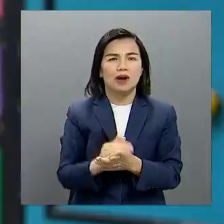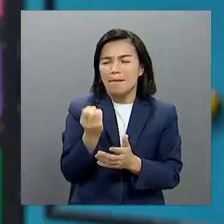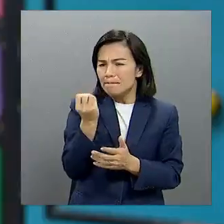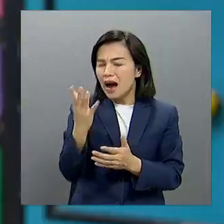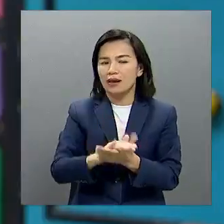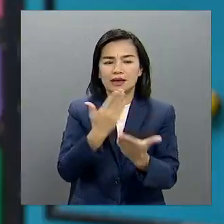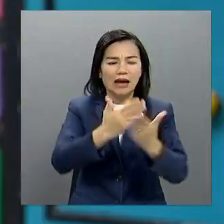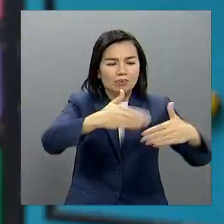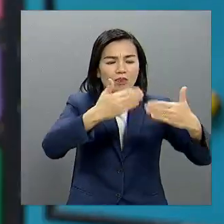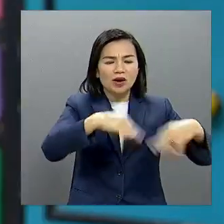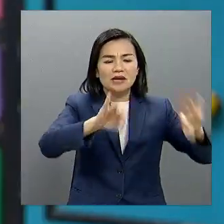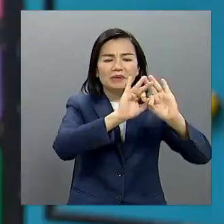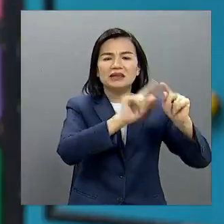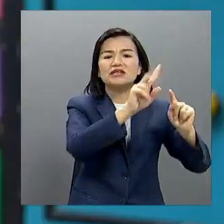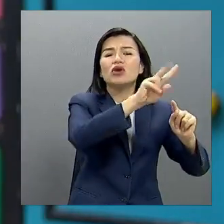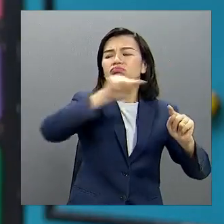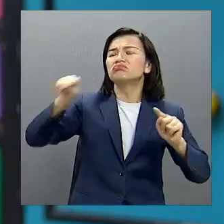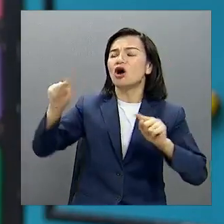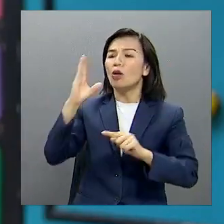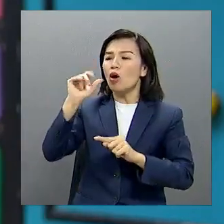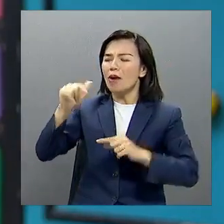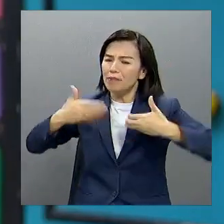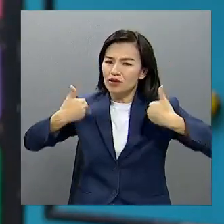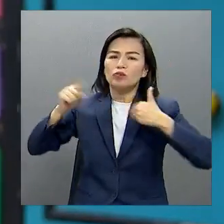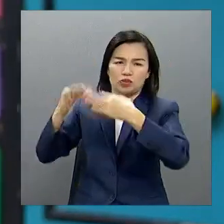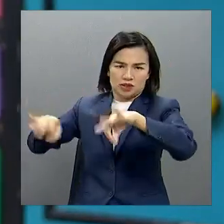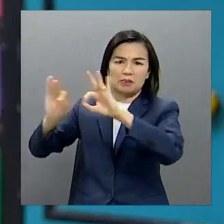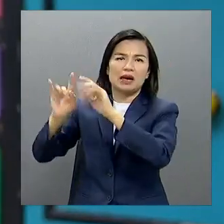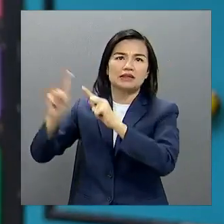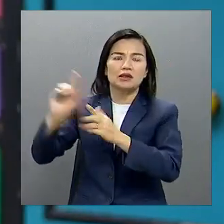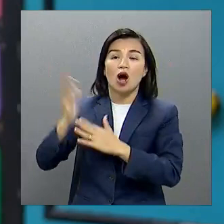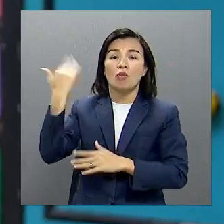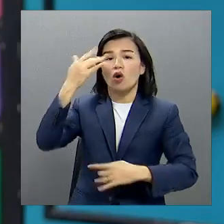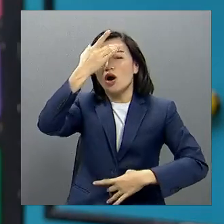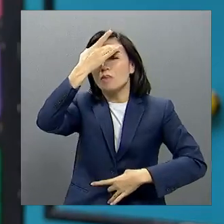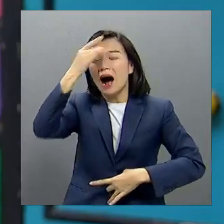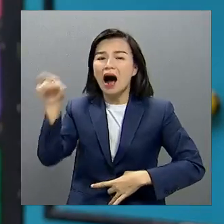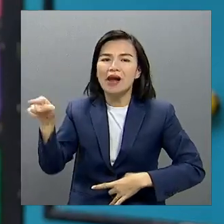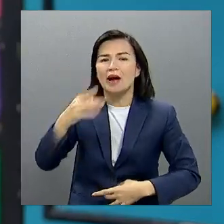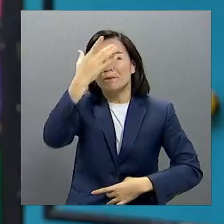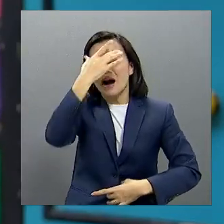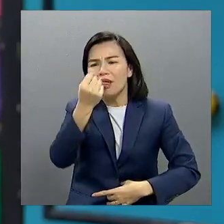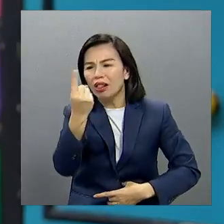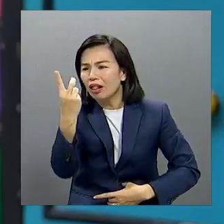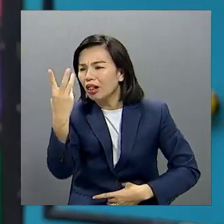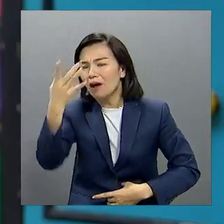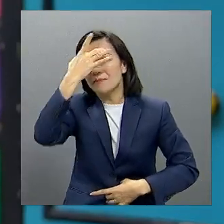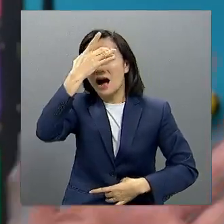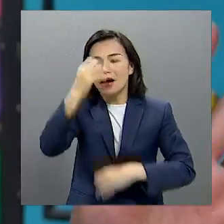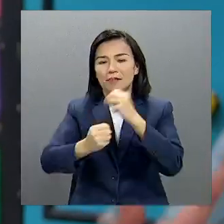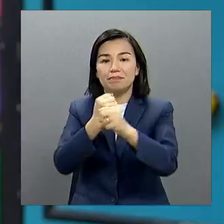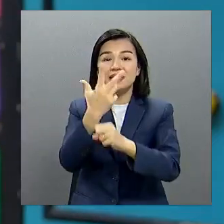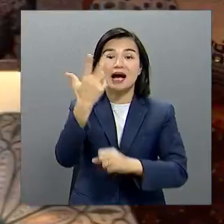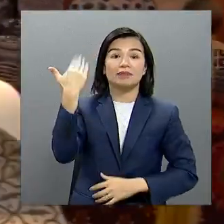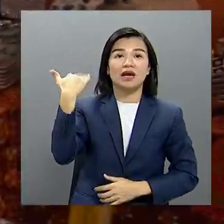ที่เราได้รับเพราะว่าเราเห็นว่าคุณพ่อคุณแม่เนี่ยจากที่ป่วยทุกโรคเมื่อ3 ปีที่แล้วเนี่ยณวันนี้เนี่ยห